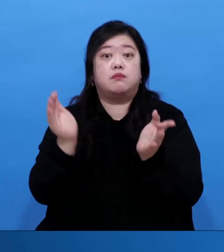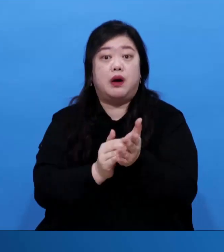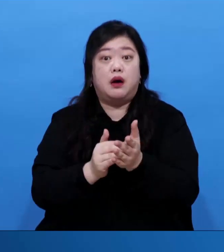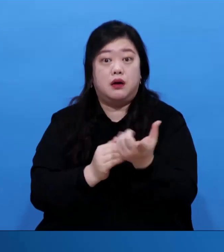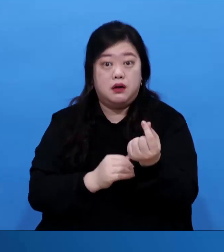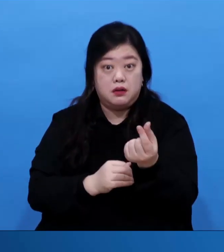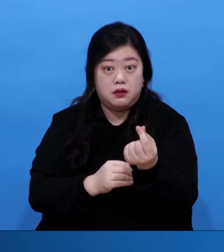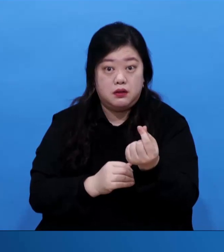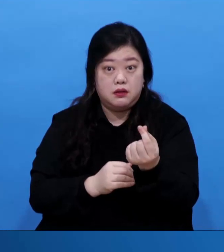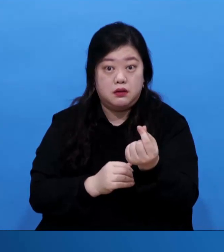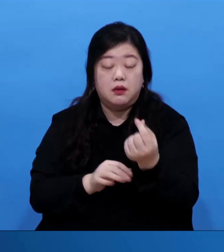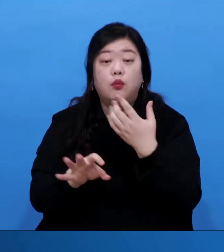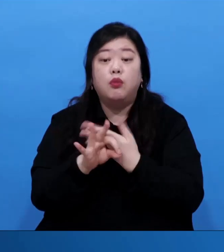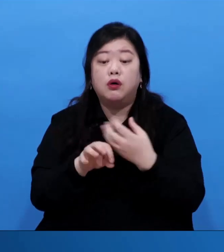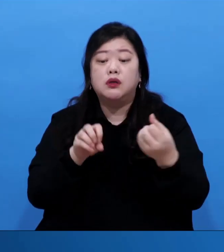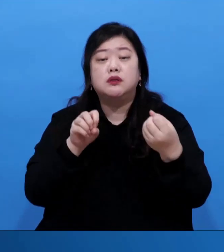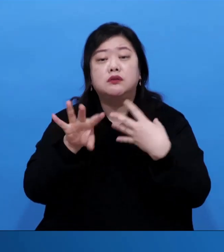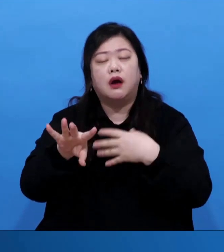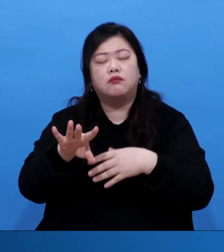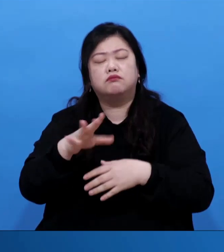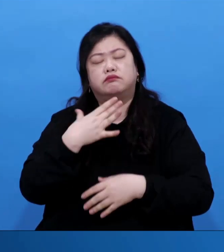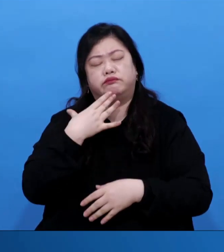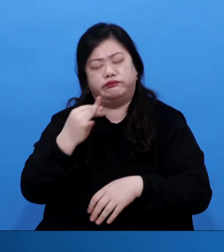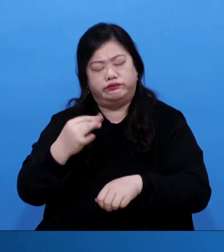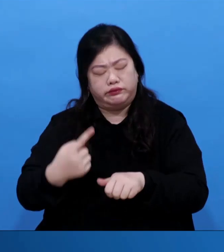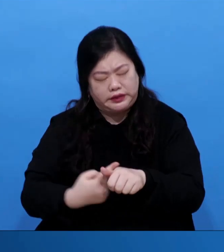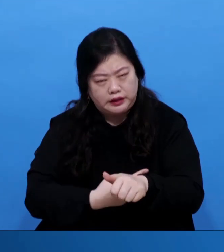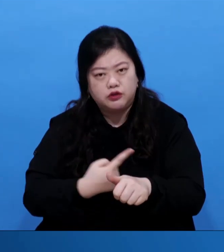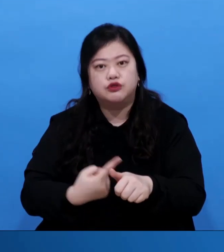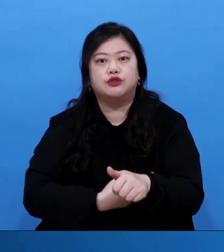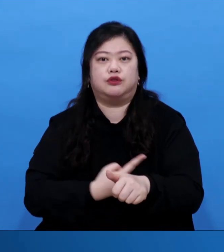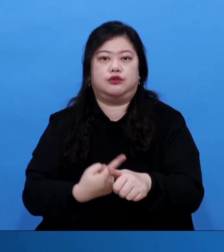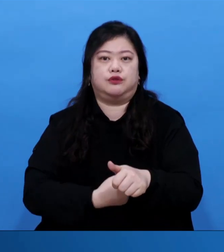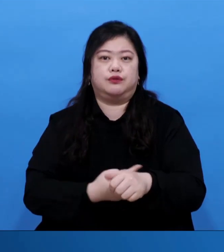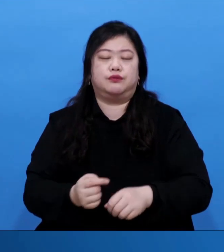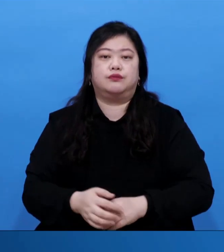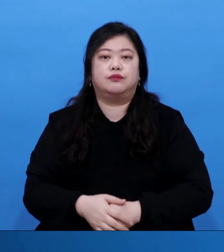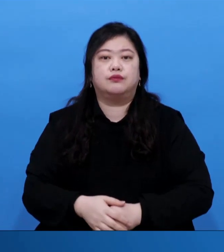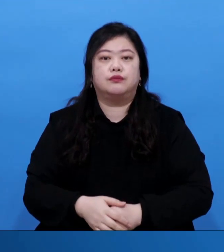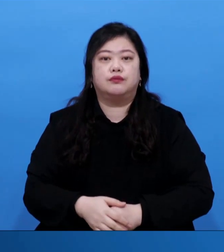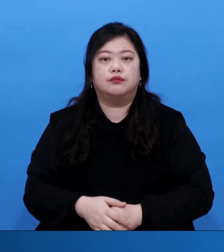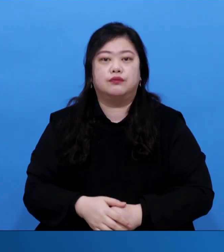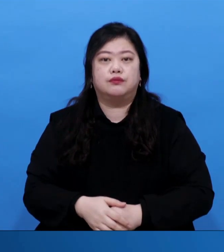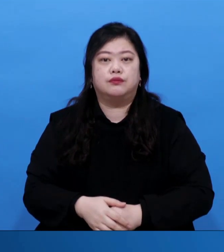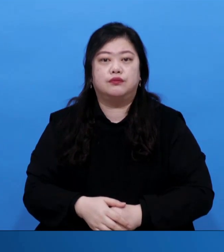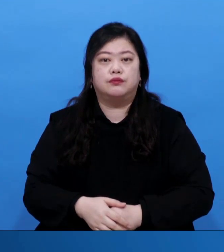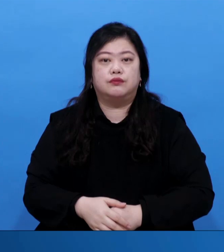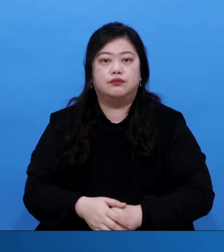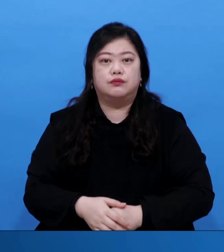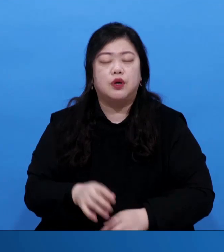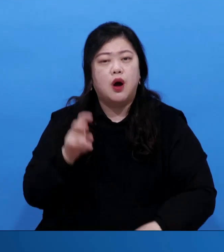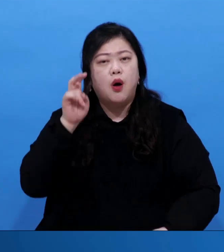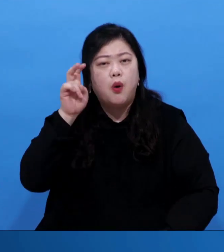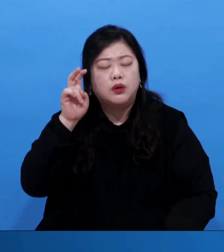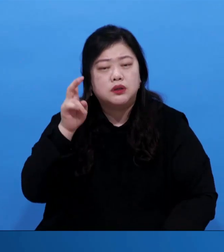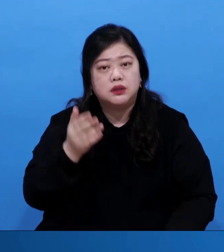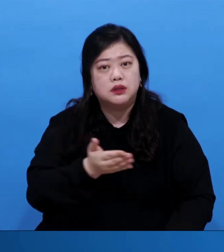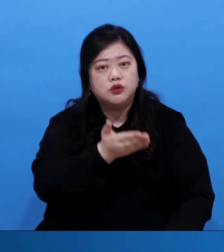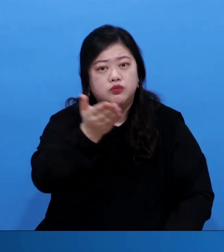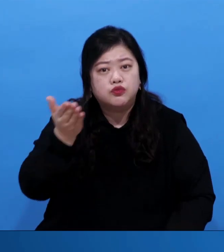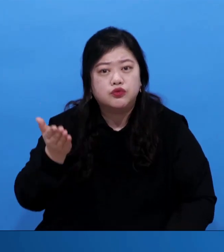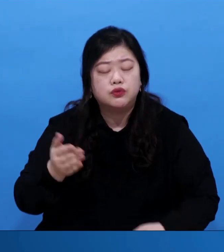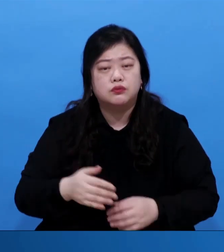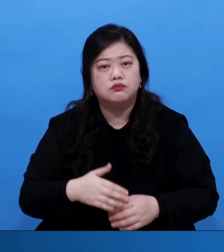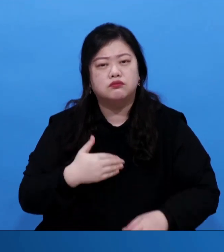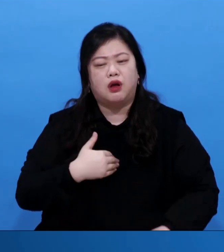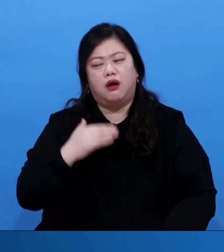no choice but to come. 우리 노인들 명심해야 되고 내가 조금 약하다고 생각하는 사람들 명심해야 됩니다. And so those who feel they're a